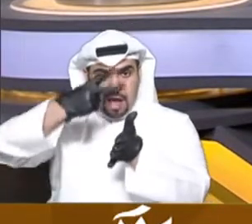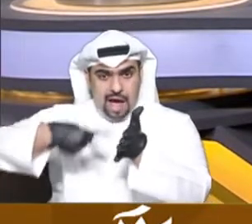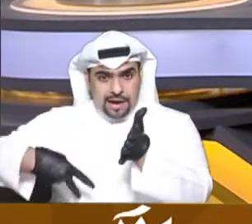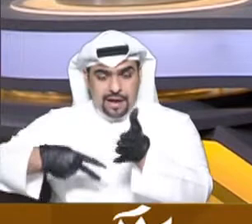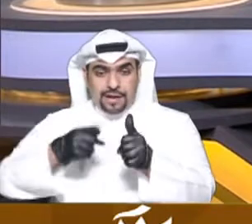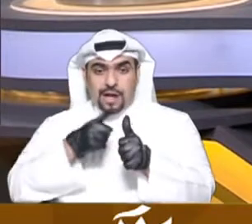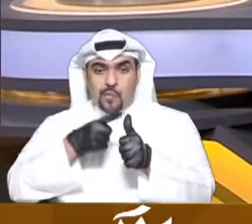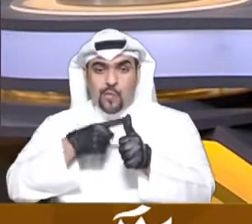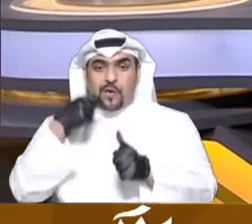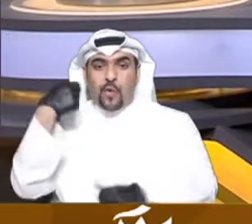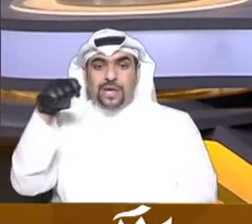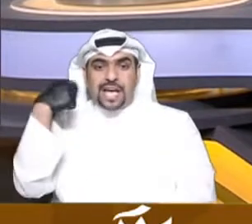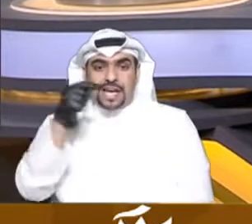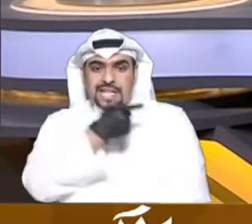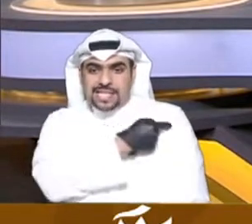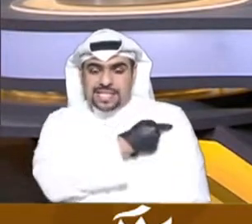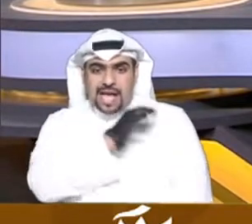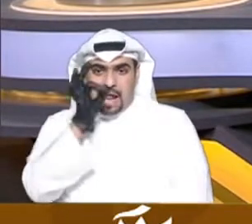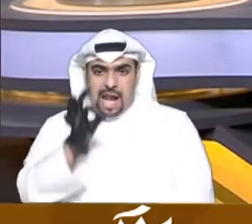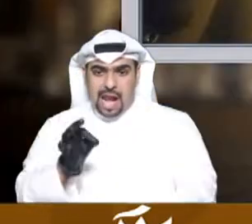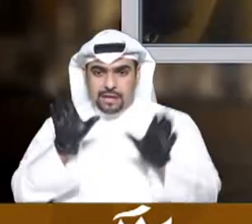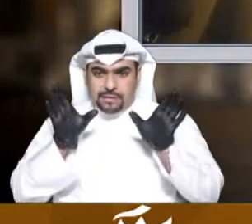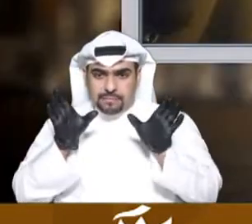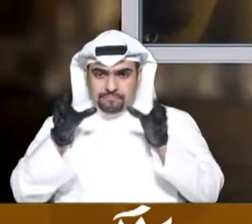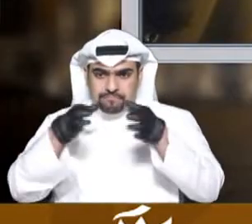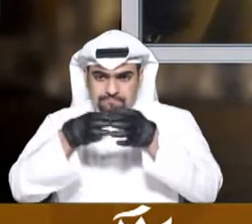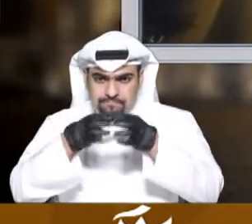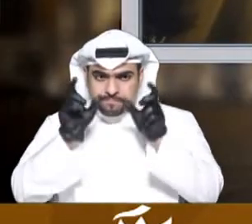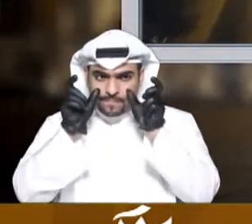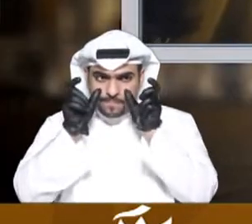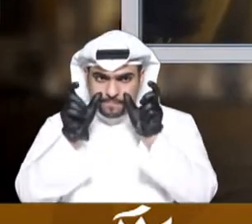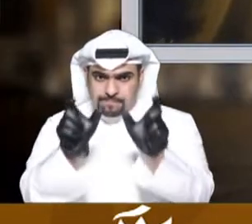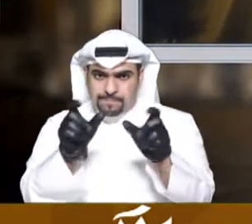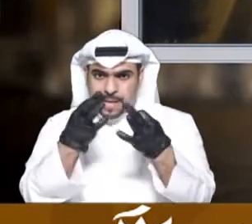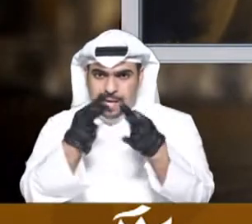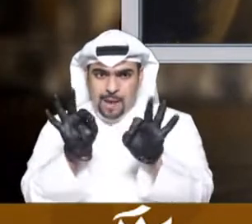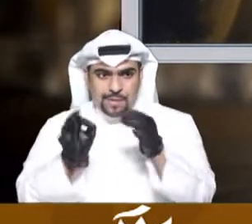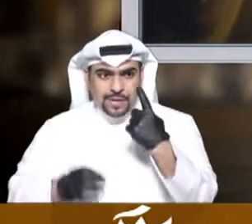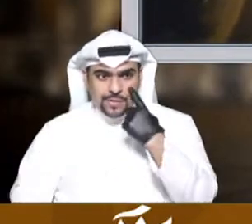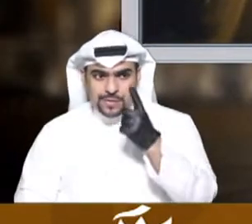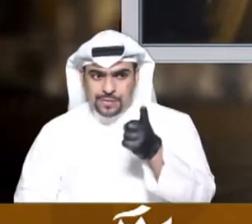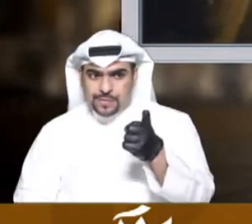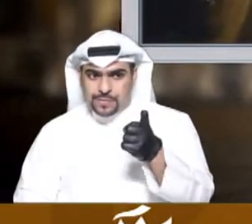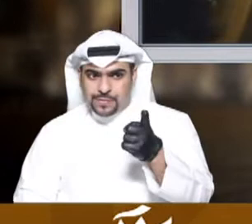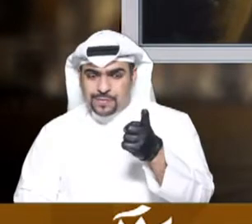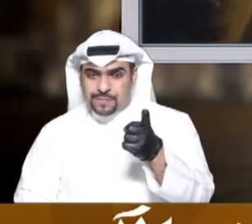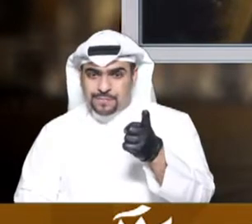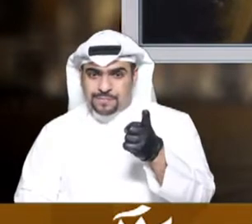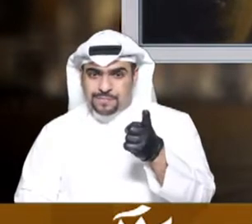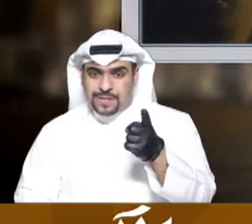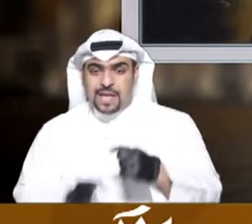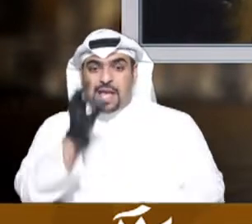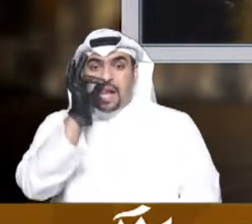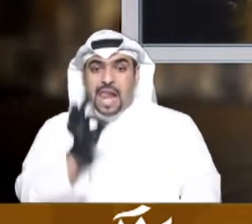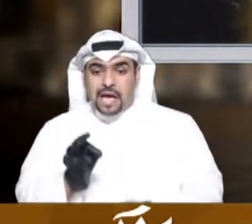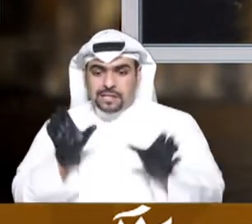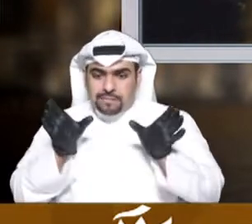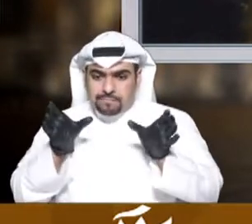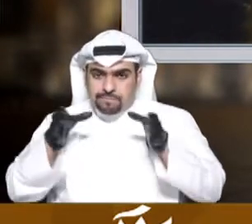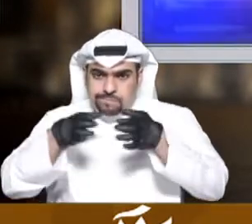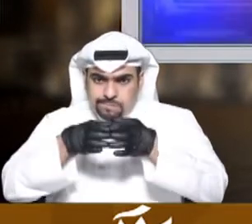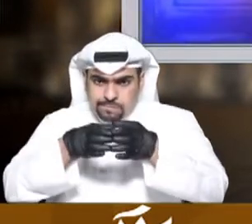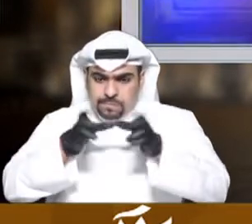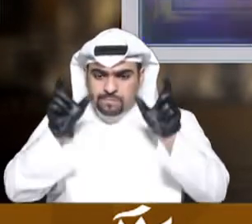في وزاره الصحه اللي هي الحظر او الحجر الحظر الكامل كلي لها او عزل المنطقه كليا،